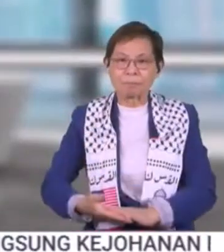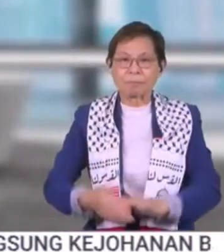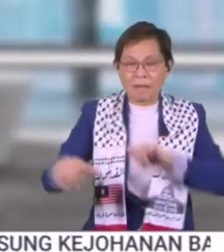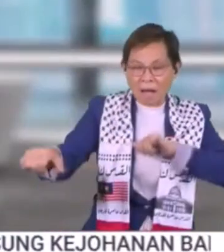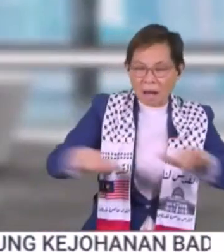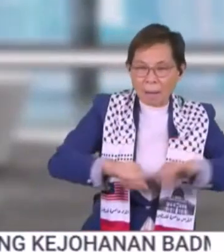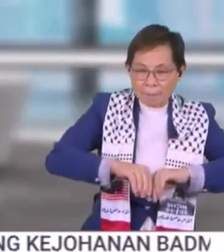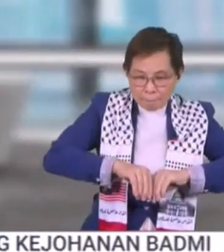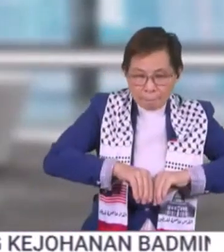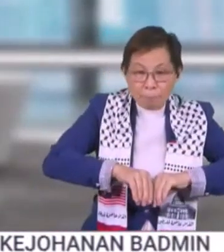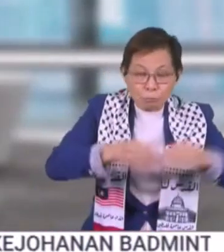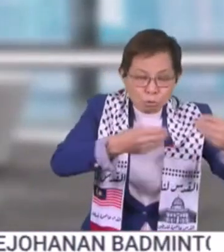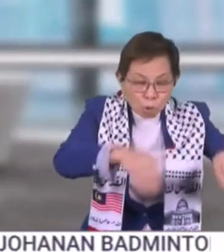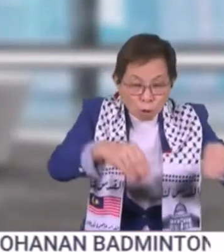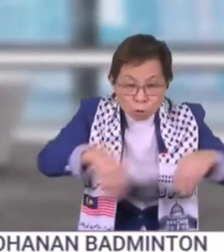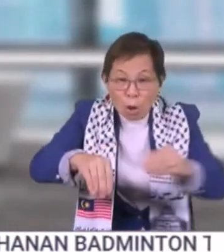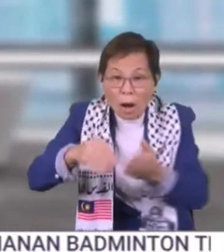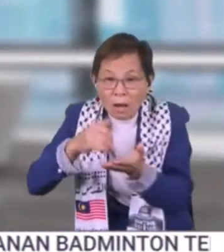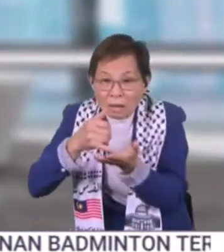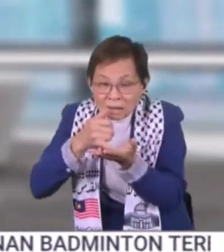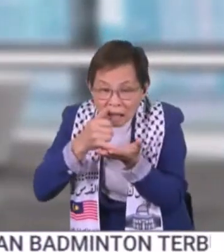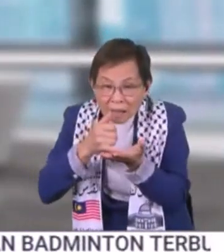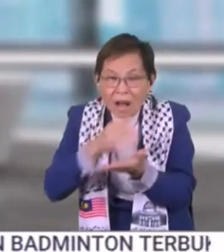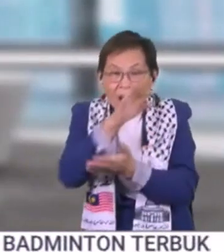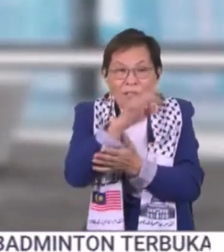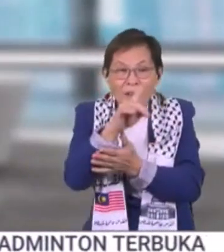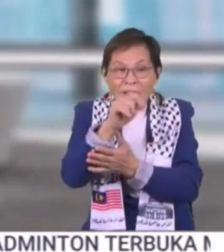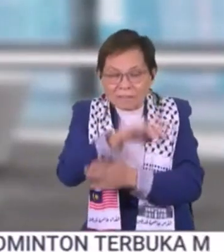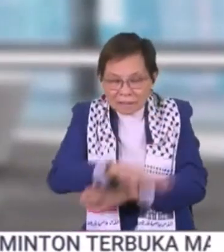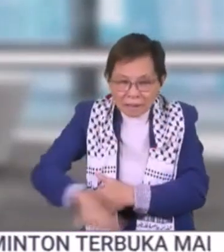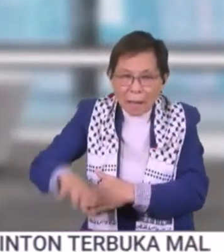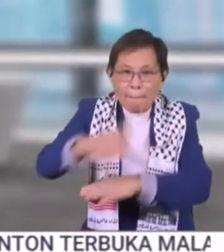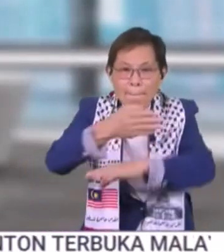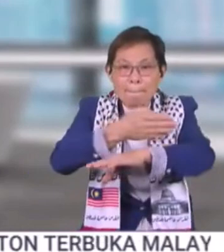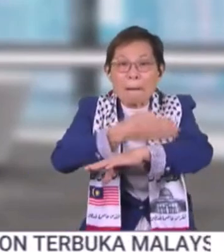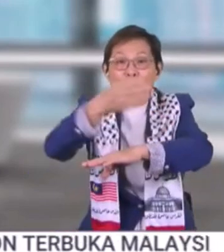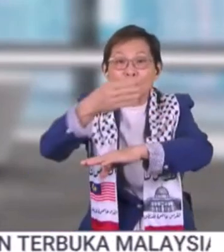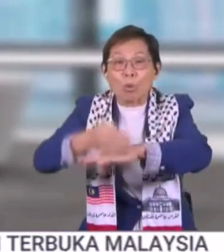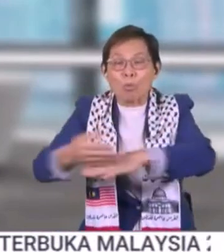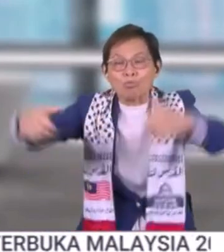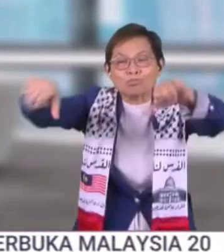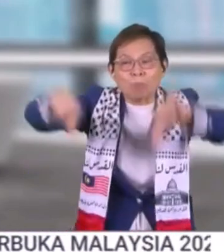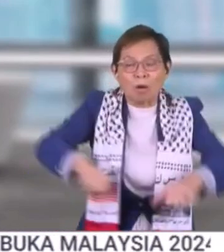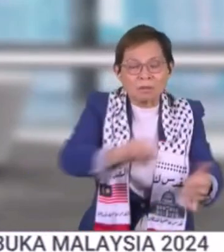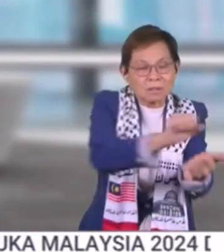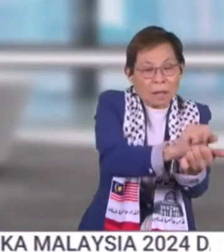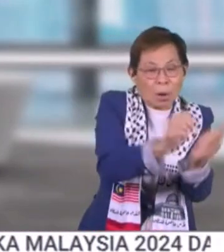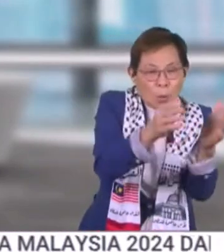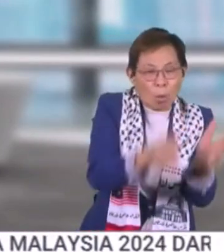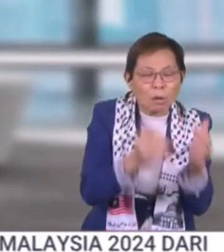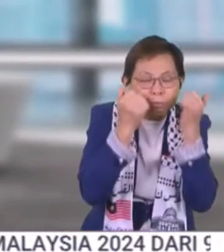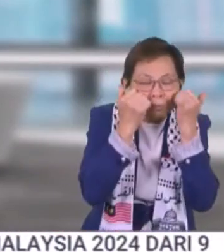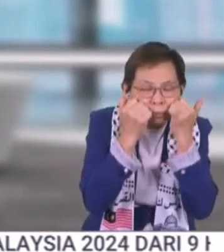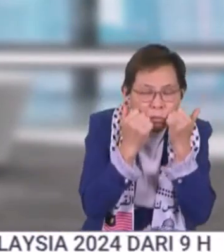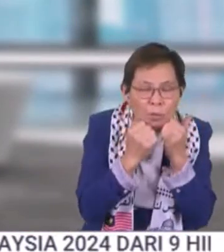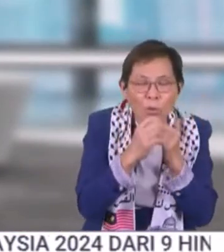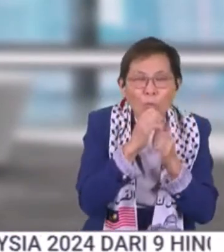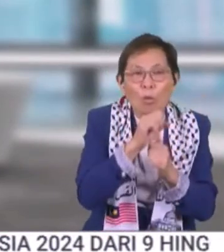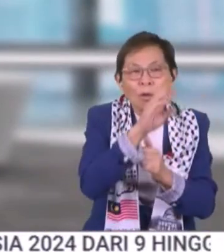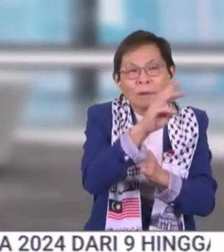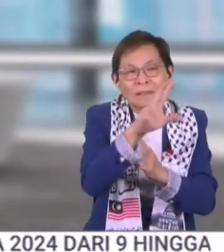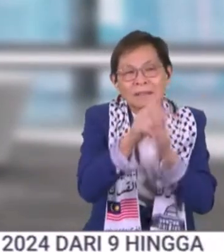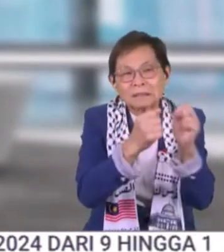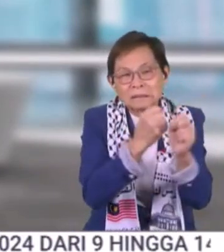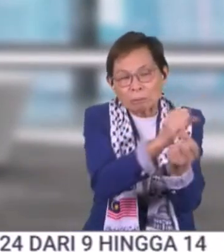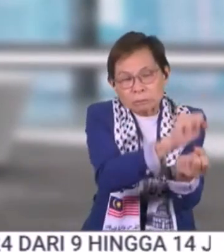kegiatan pengedaran dadah di kawasan felda dan sekitar bentung Pahang tumpas dengan penangkapan lelaki warga emas berusia 63